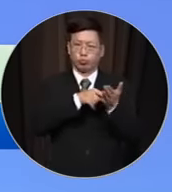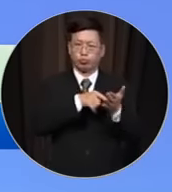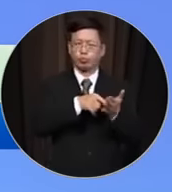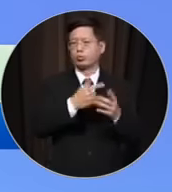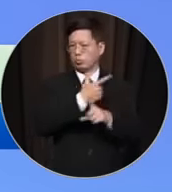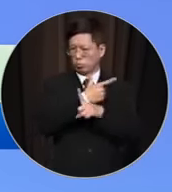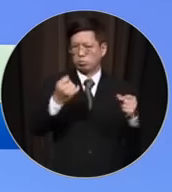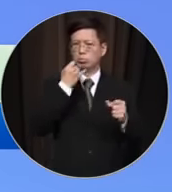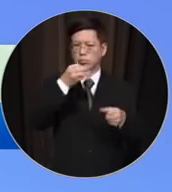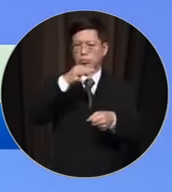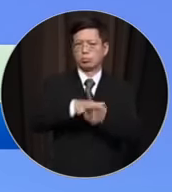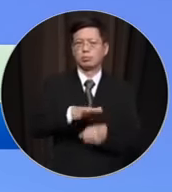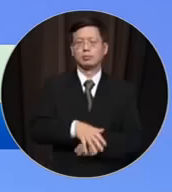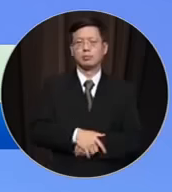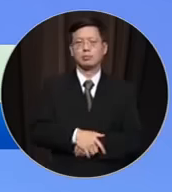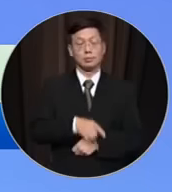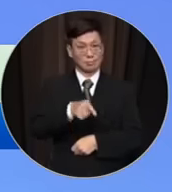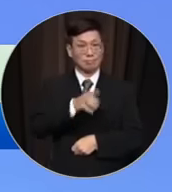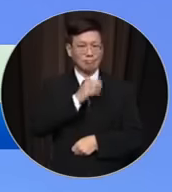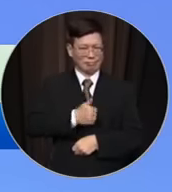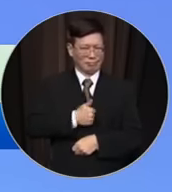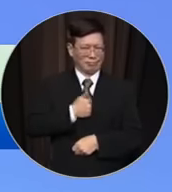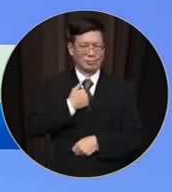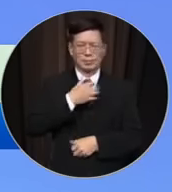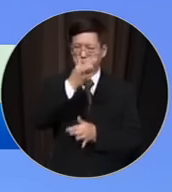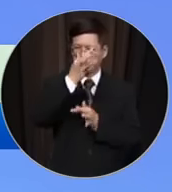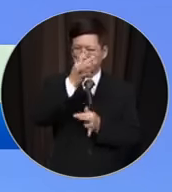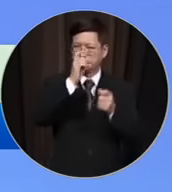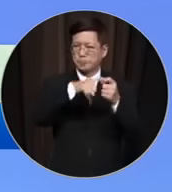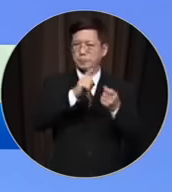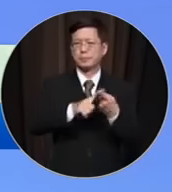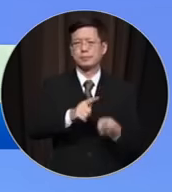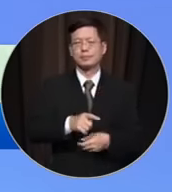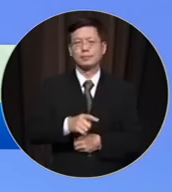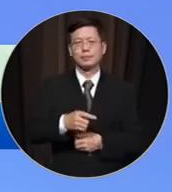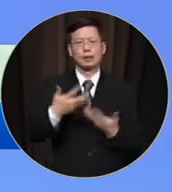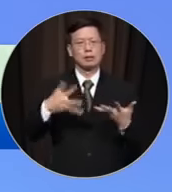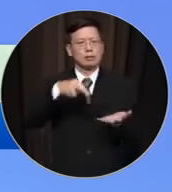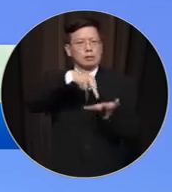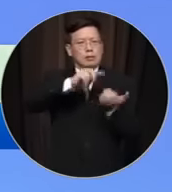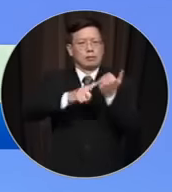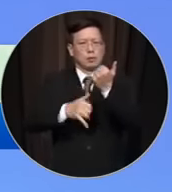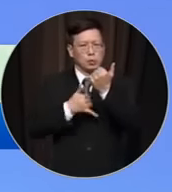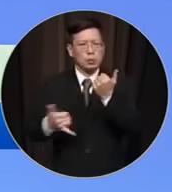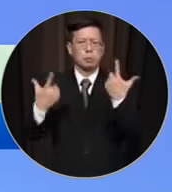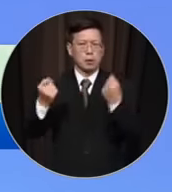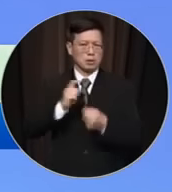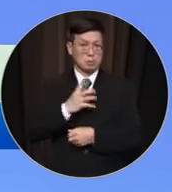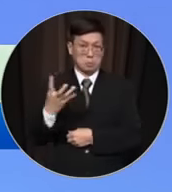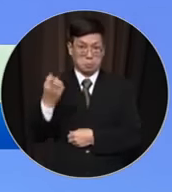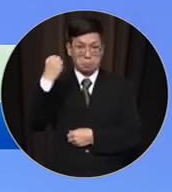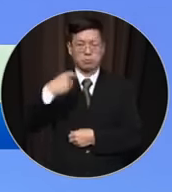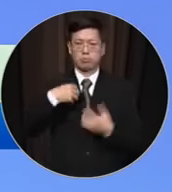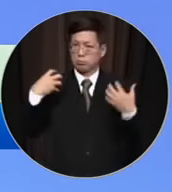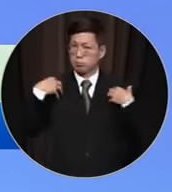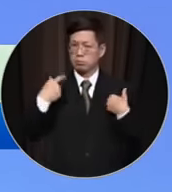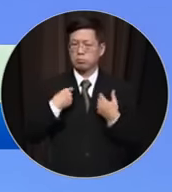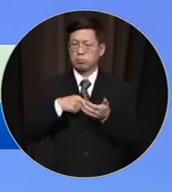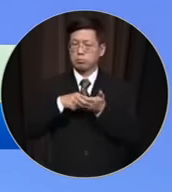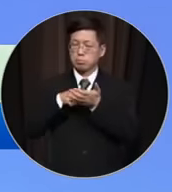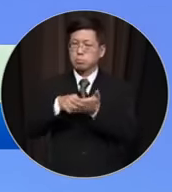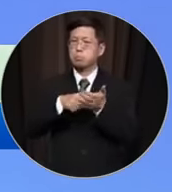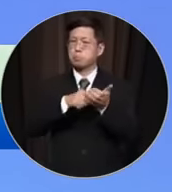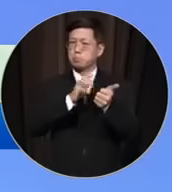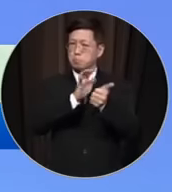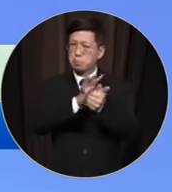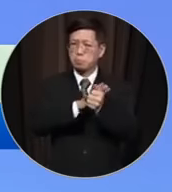都能够受到补助，那么其实这才是一个正确的方向。所以有些立委基于民意代表的职责来协助需要的民间团体申